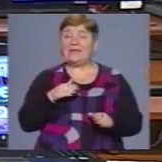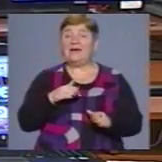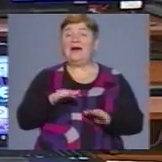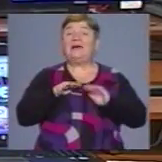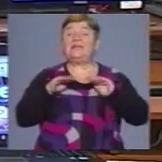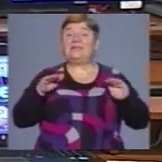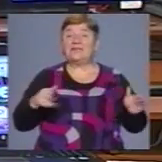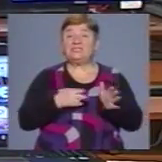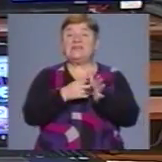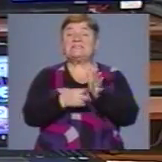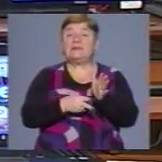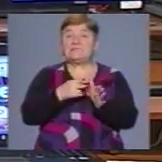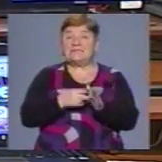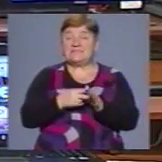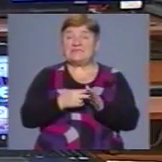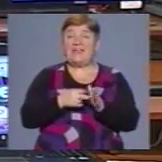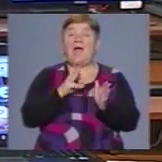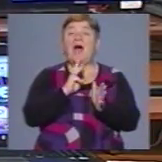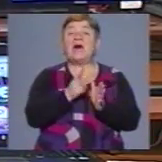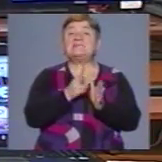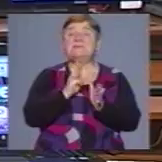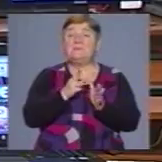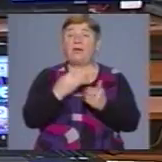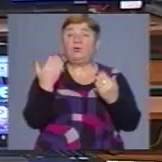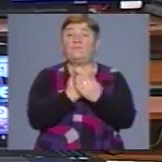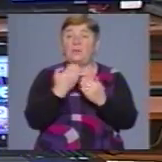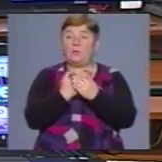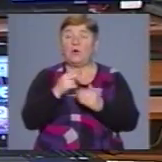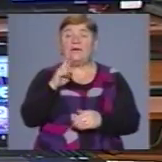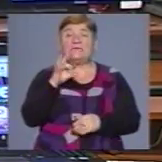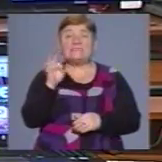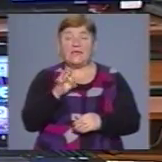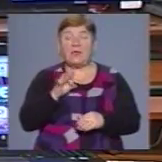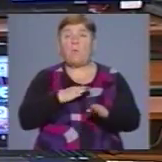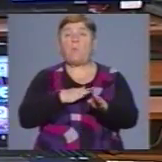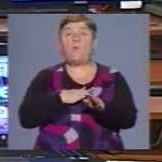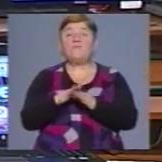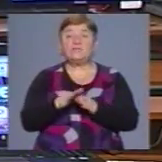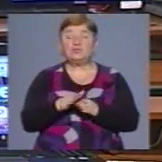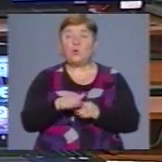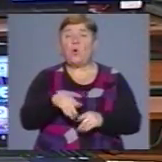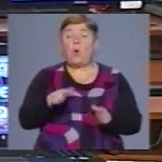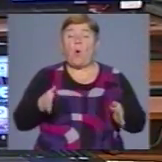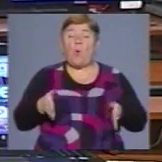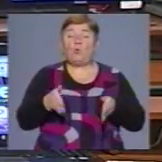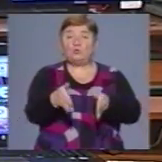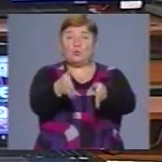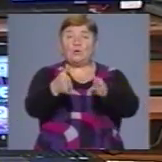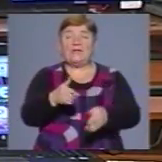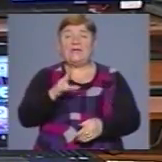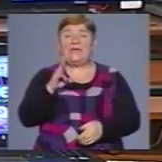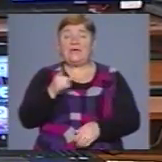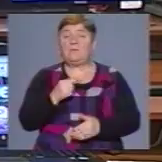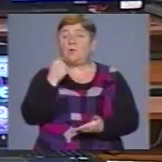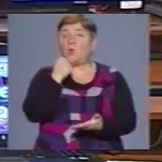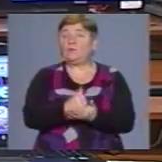знімають документальний фільм. Цей об'єкт є лише частиною повнометражної стрічки про вузькоколійки України та Швейцарії. Про головних